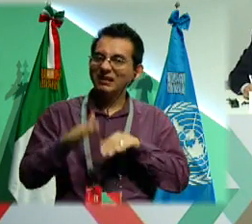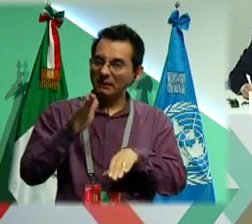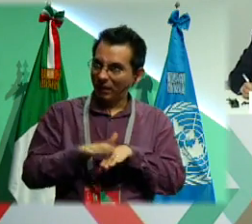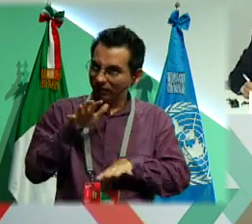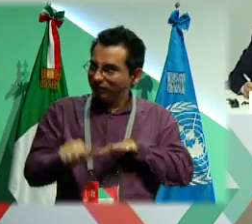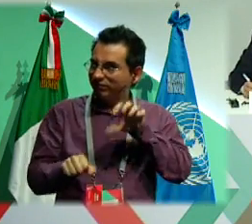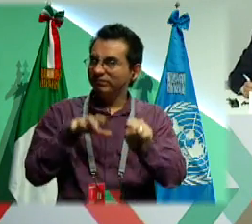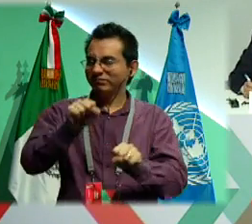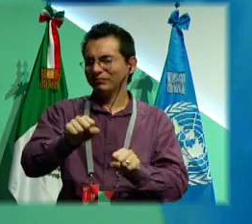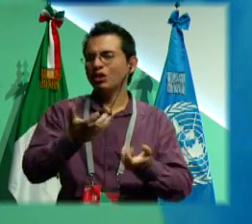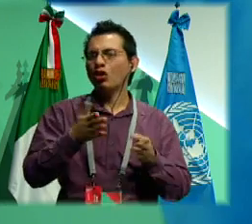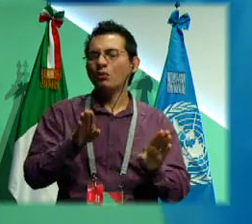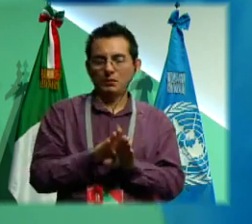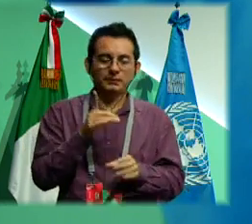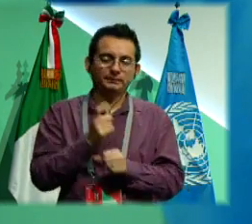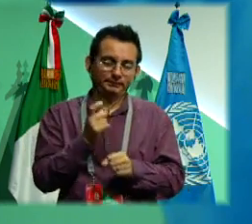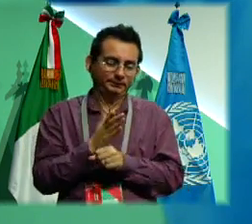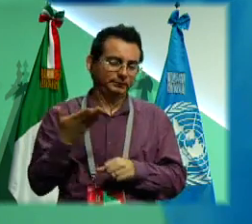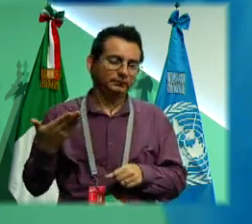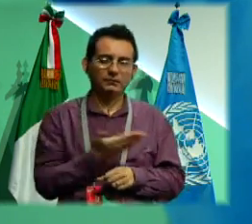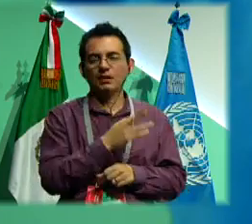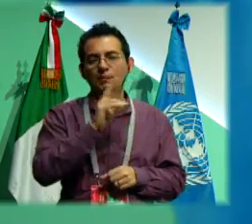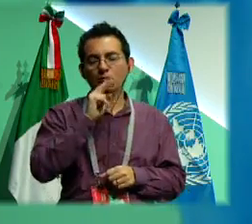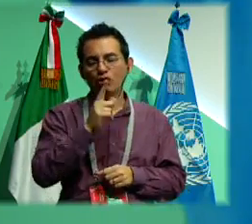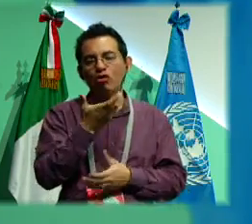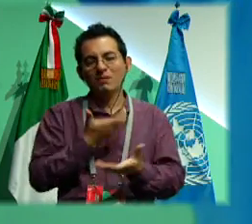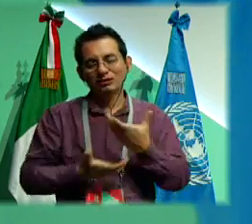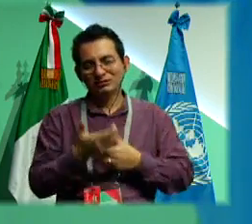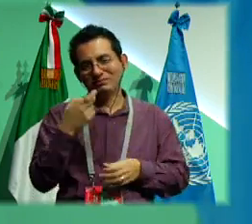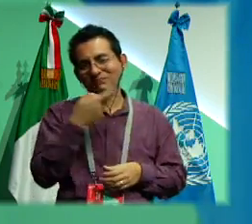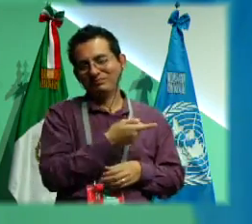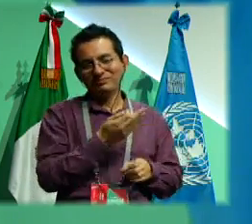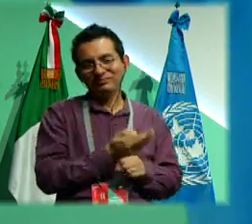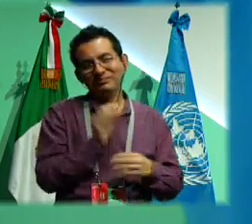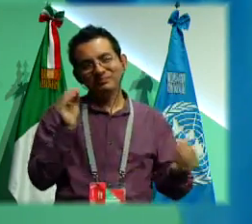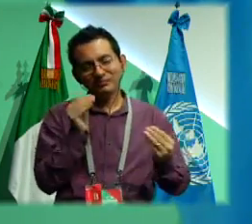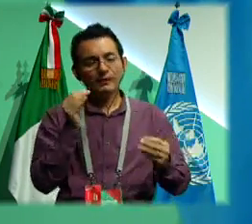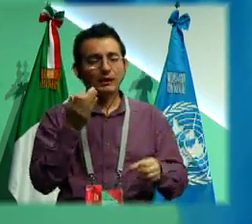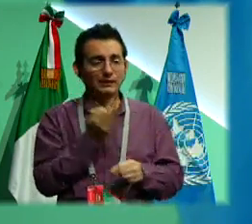par les négociateurs commerciaux?